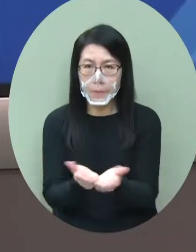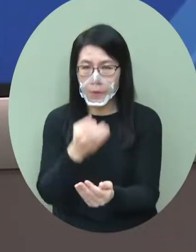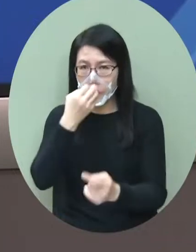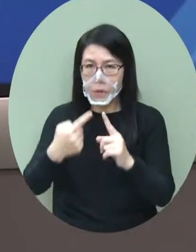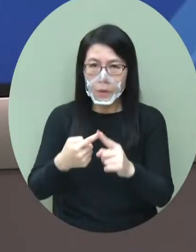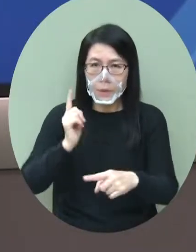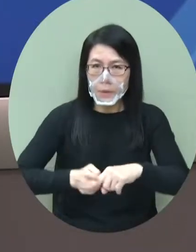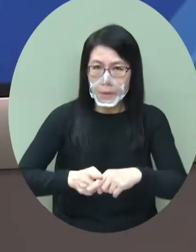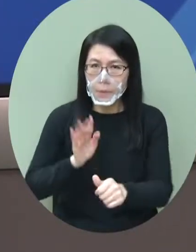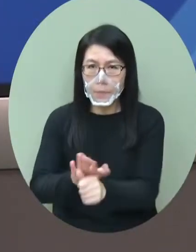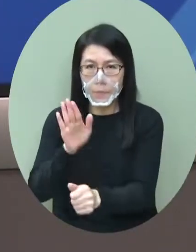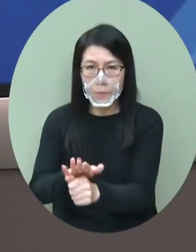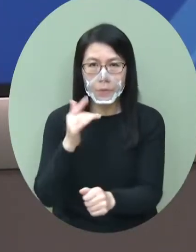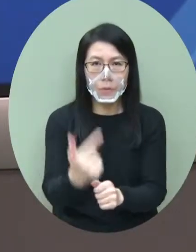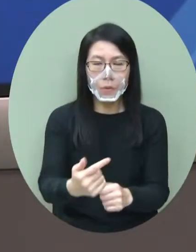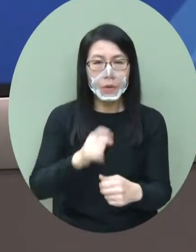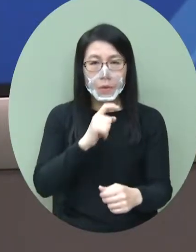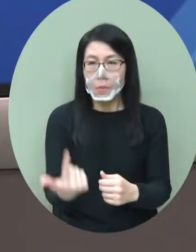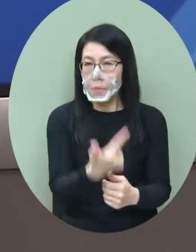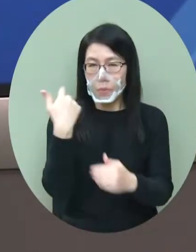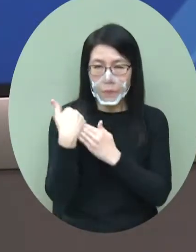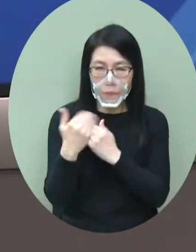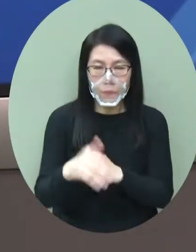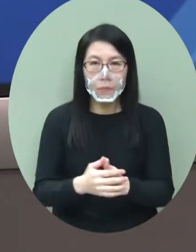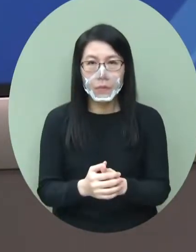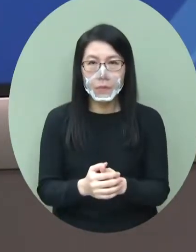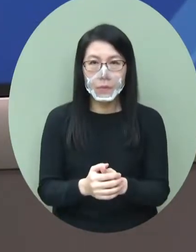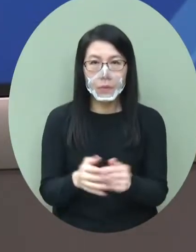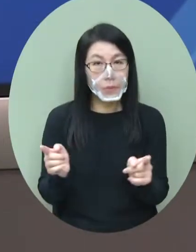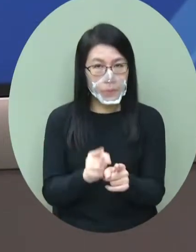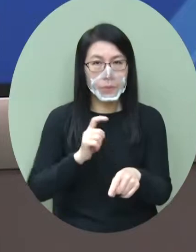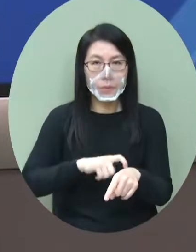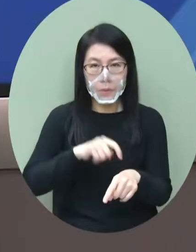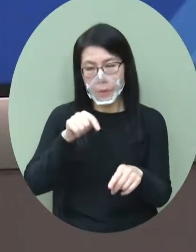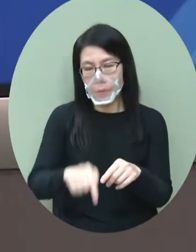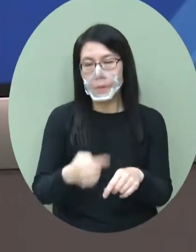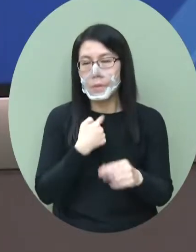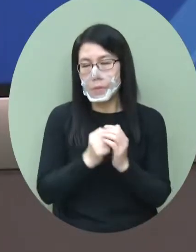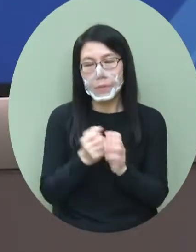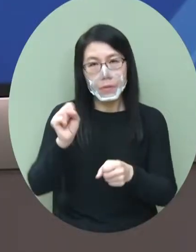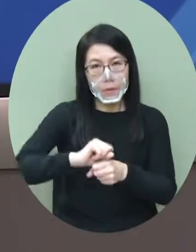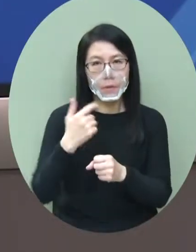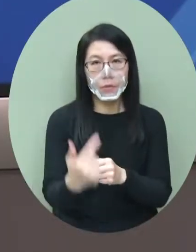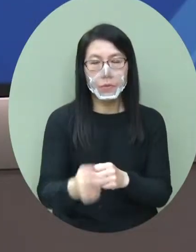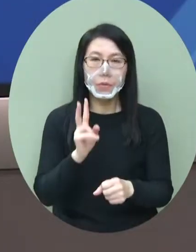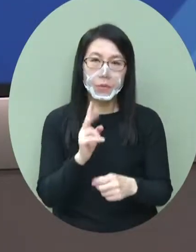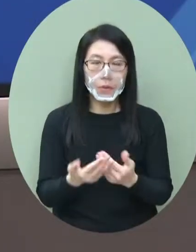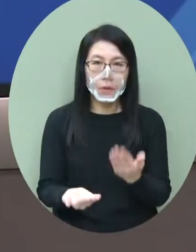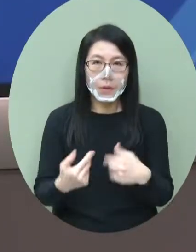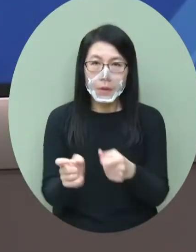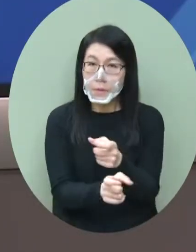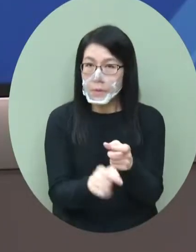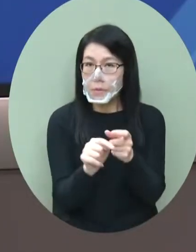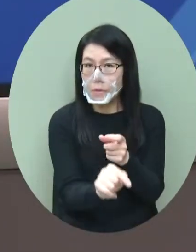作，为了确保市民能够得到更多的保障，很多物资是在短时期里面就增加了很